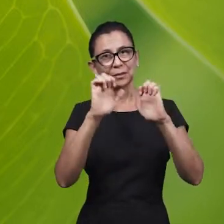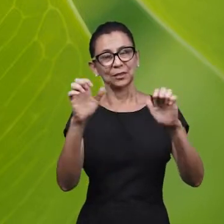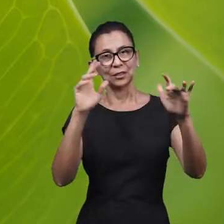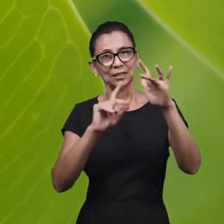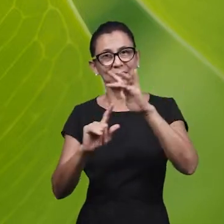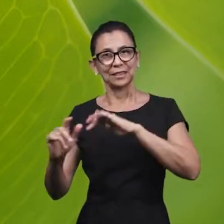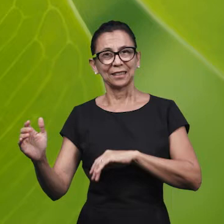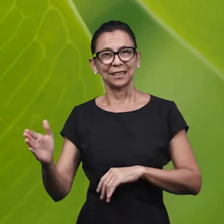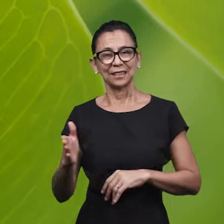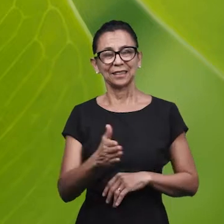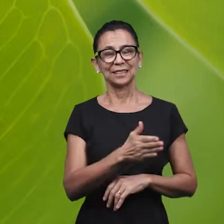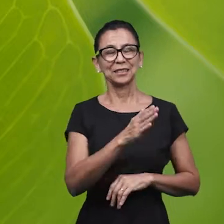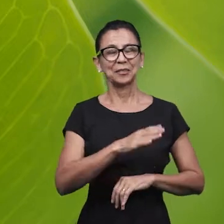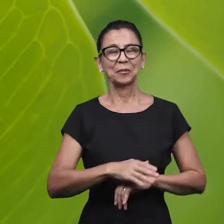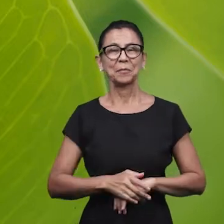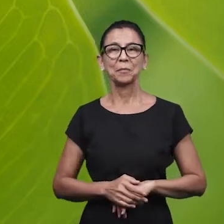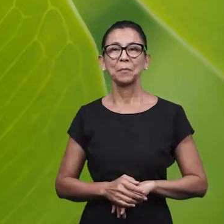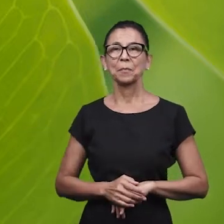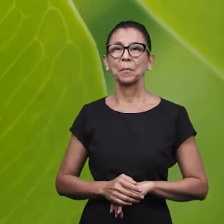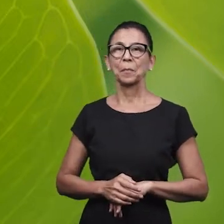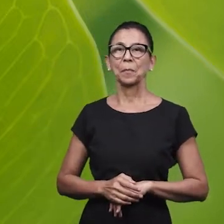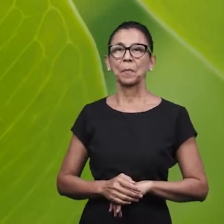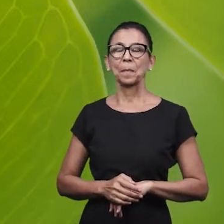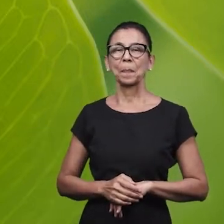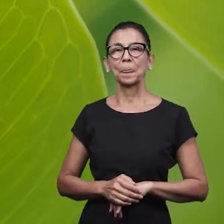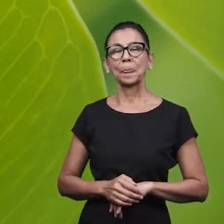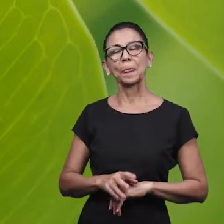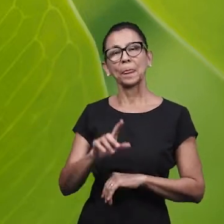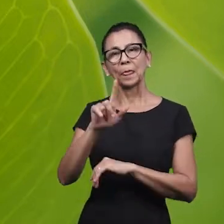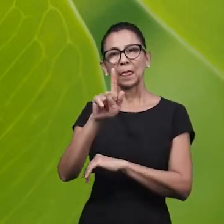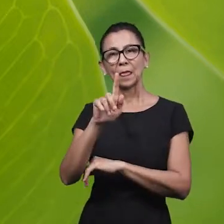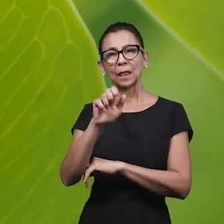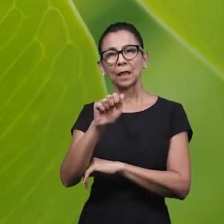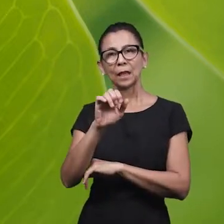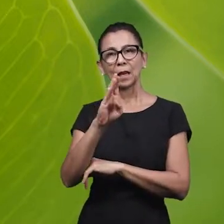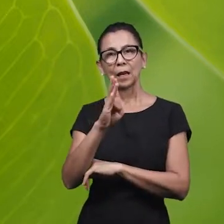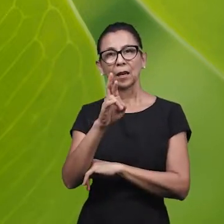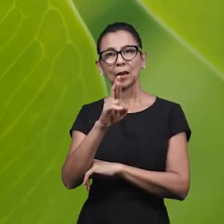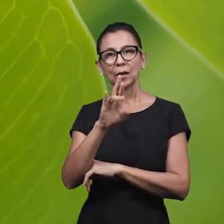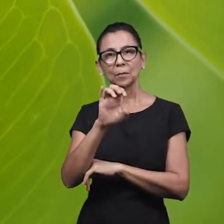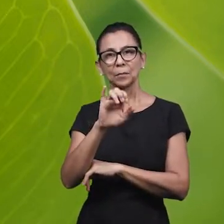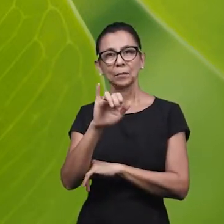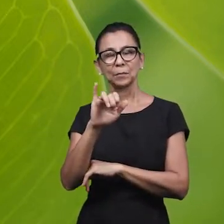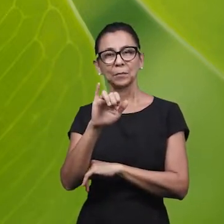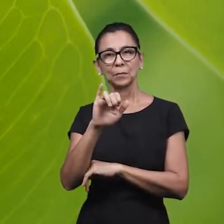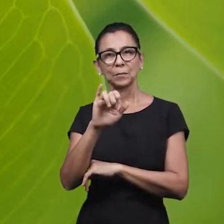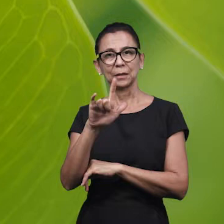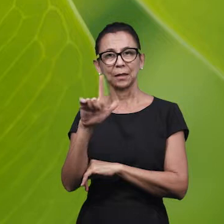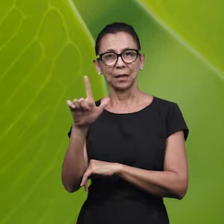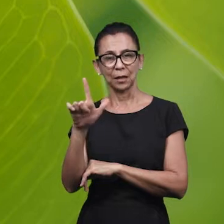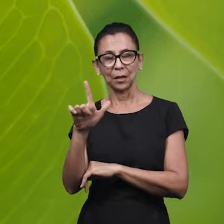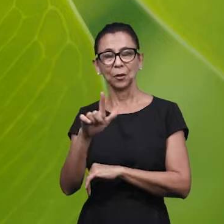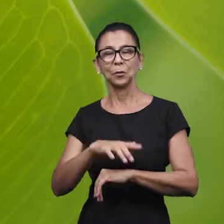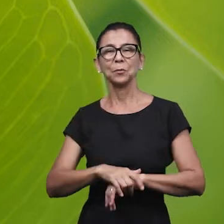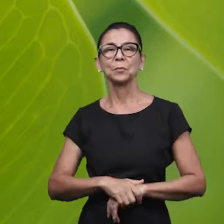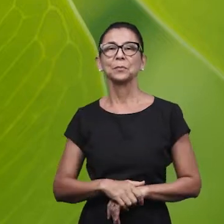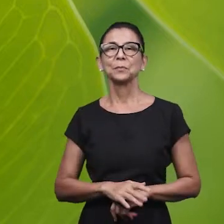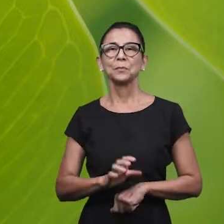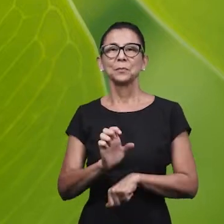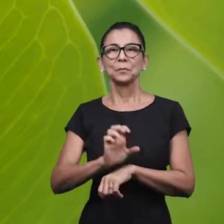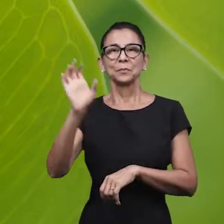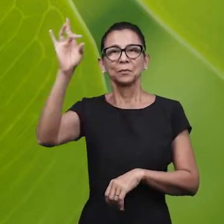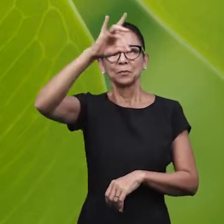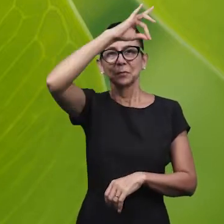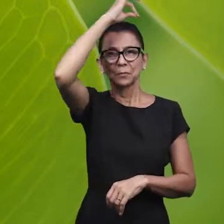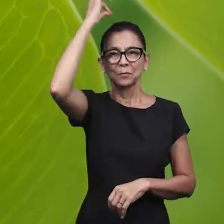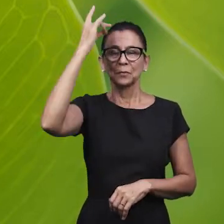éternel. Mes frères, la paix du Seigneur Jésus. Je m'appelle Adriel Rocha, de l'église de Santa Lucia, Vitória, Espírito